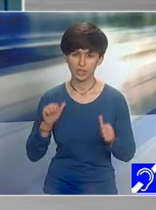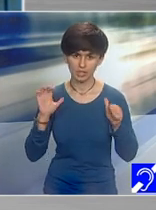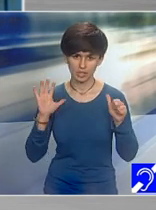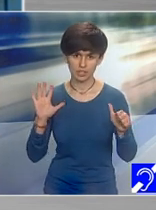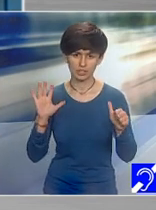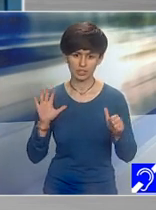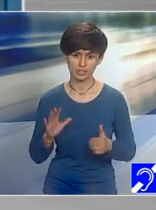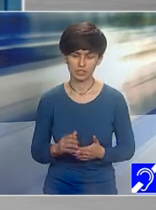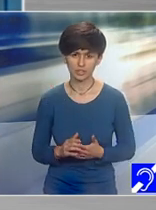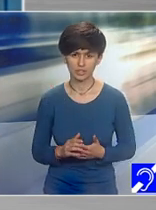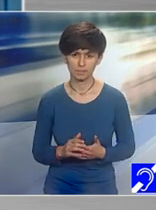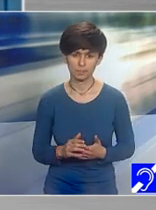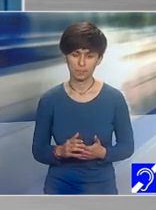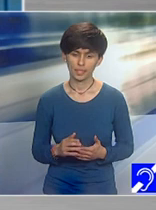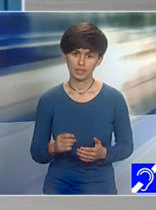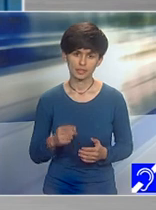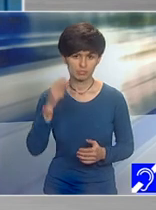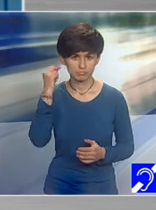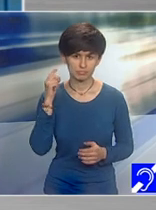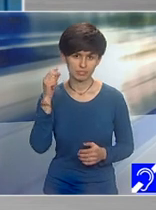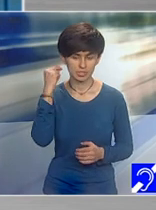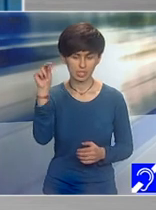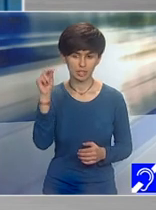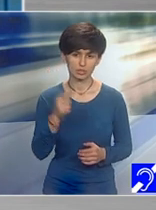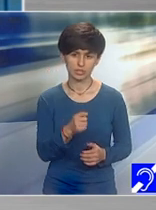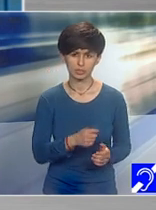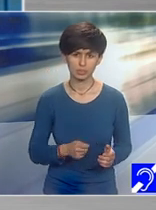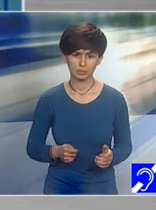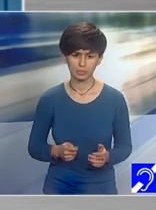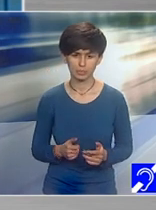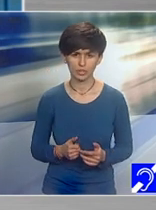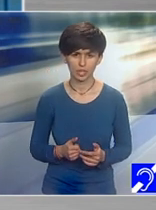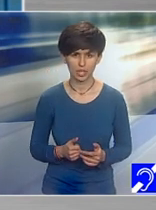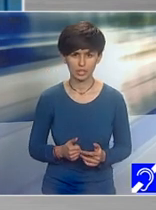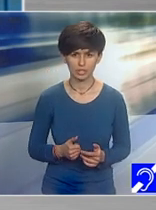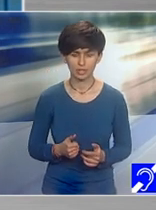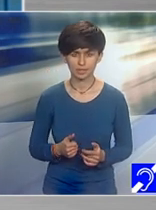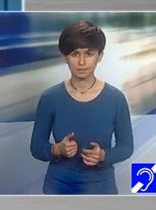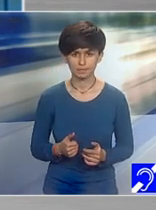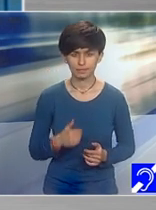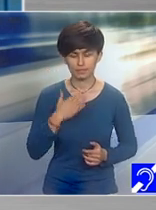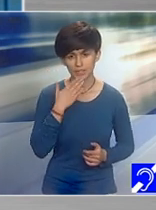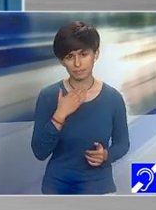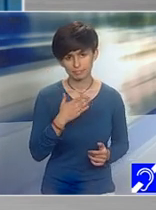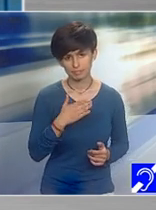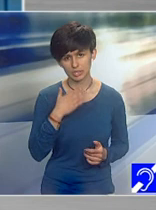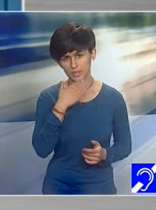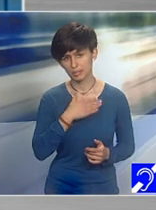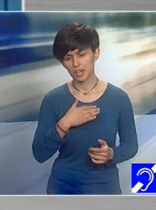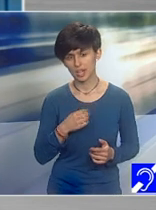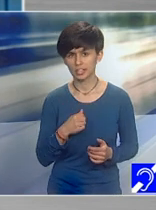am obținut finanțarea de 8 milioane de euro, când era domnul Boc prim-ministru și domnul Baba, secretar de stat. Din păcate, e vorba de